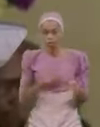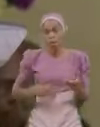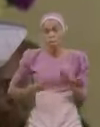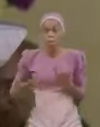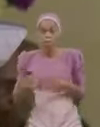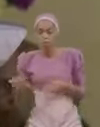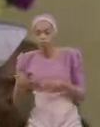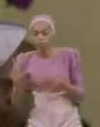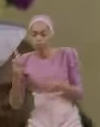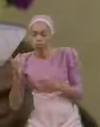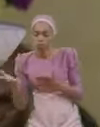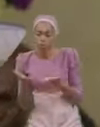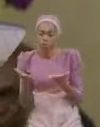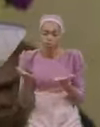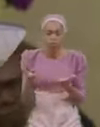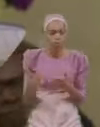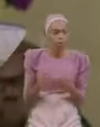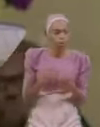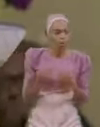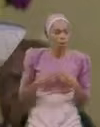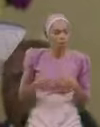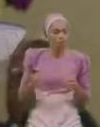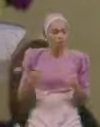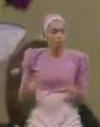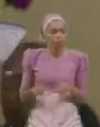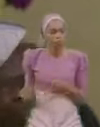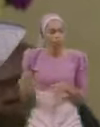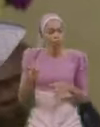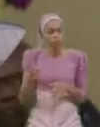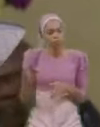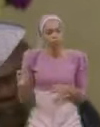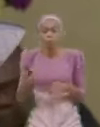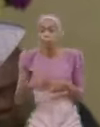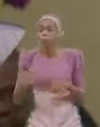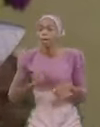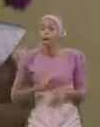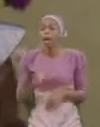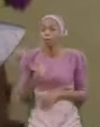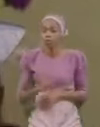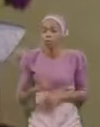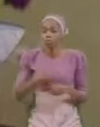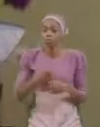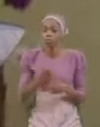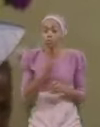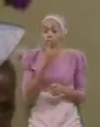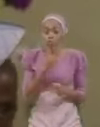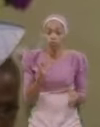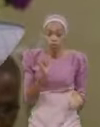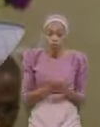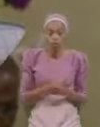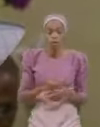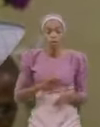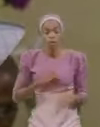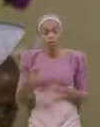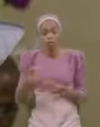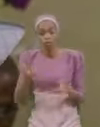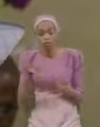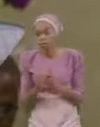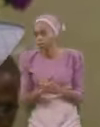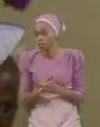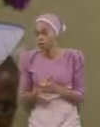c'est vrai je peux avoir le prier de faire une chose ou une autre mais je dois veiller que je ne rate pas ce qui est